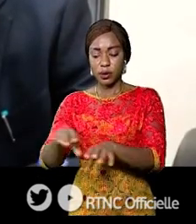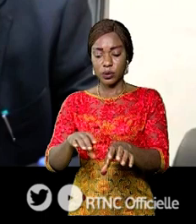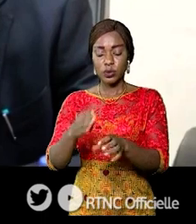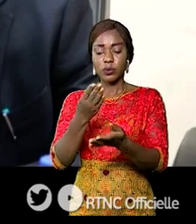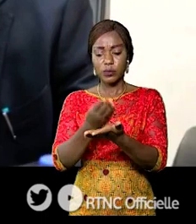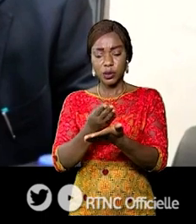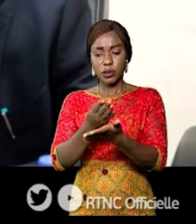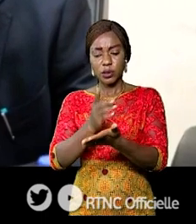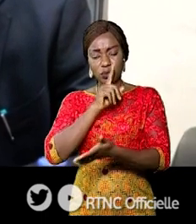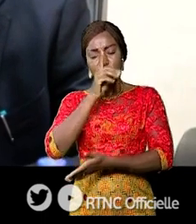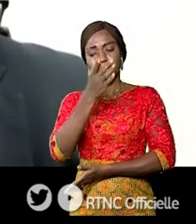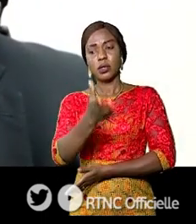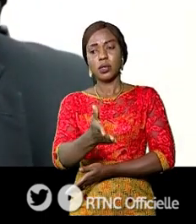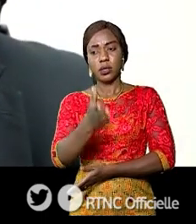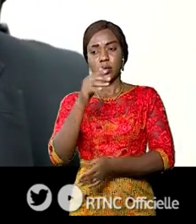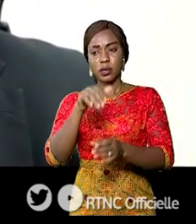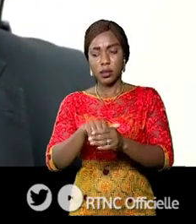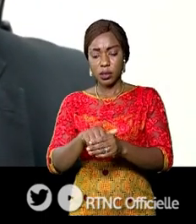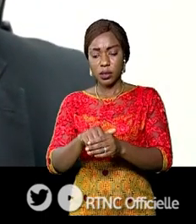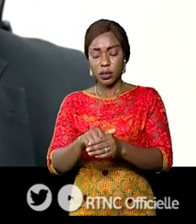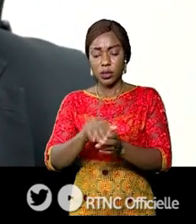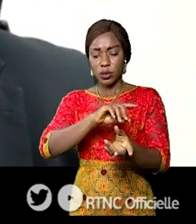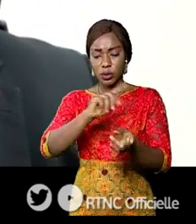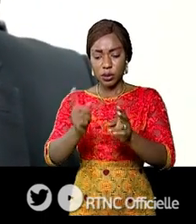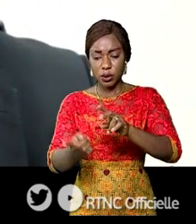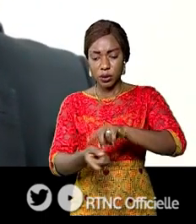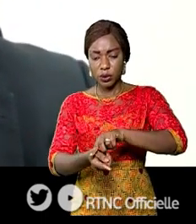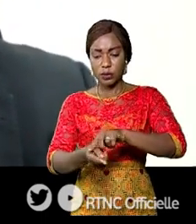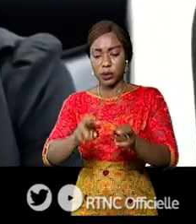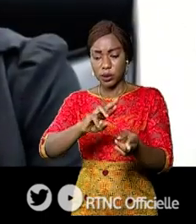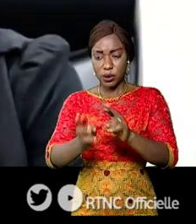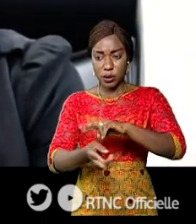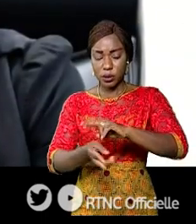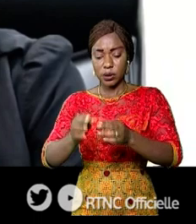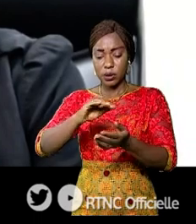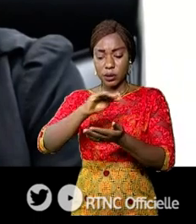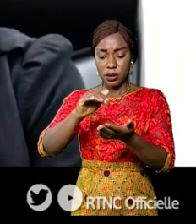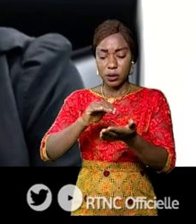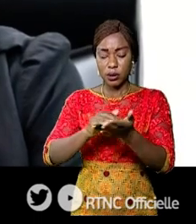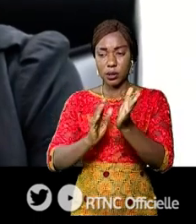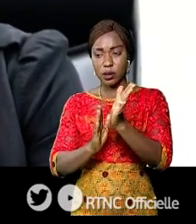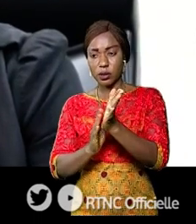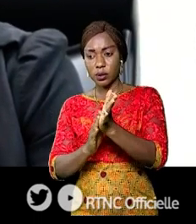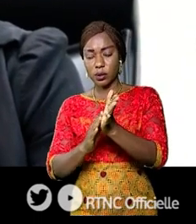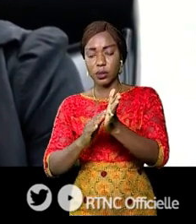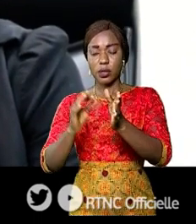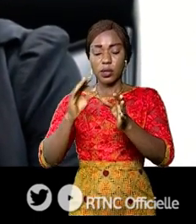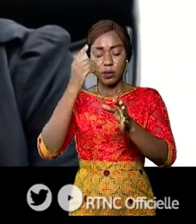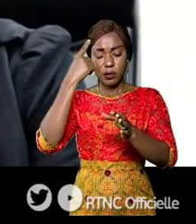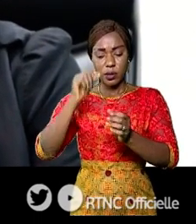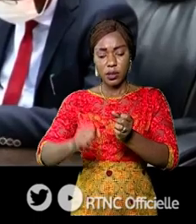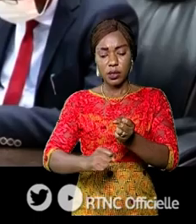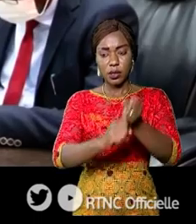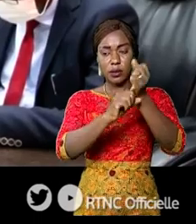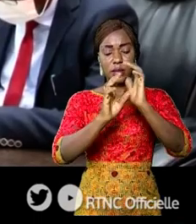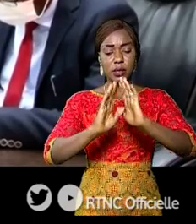qui repose sur plusieurs axes, la réhabilitation des centres, écoles et ateliers de formation professionnelle, le renforcement de